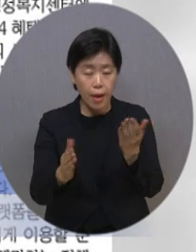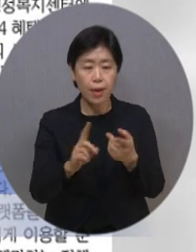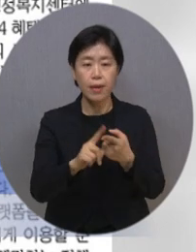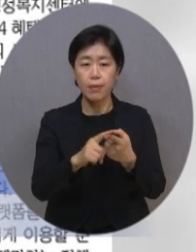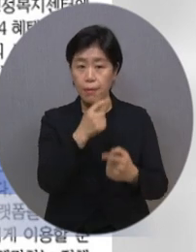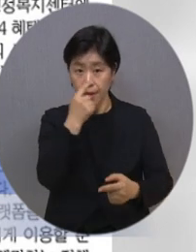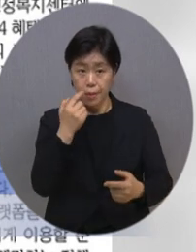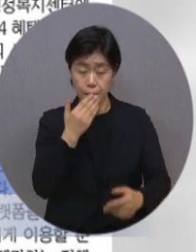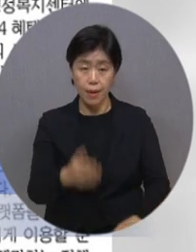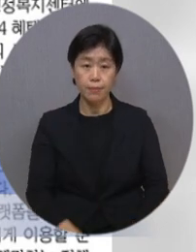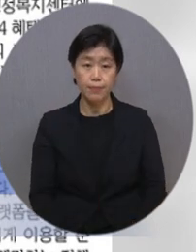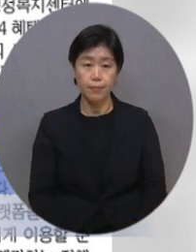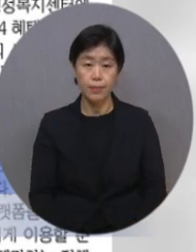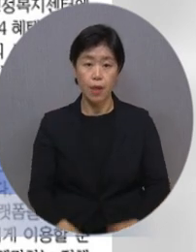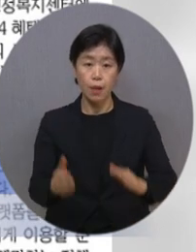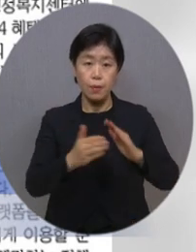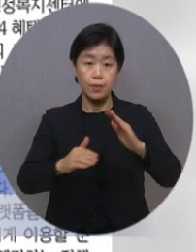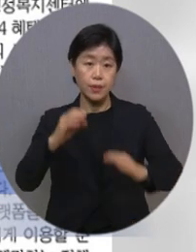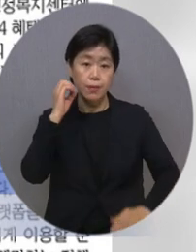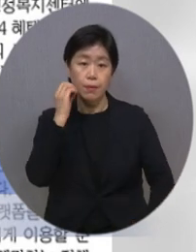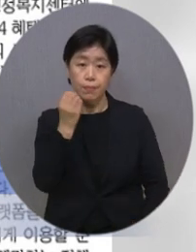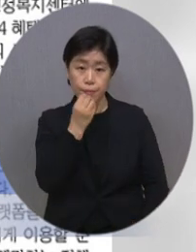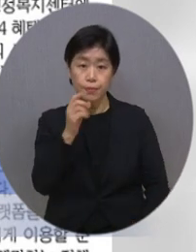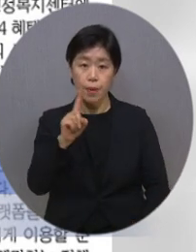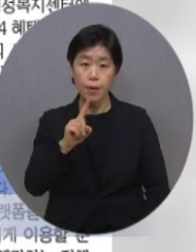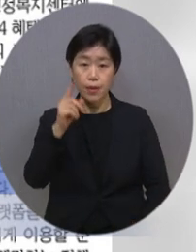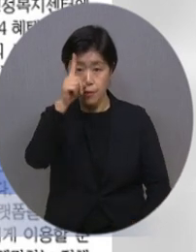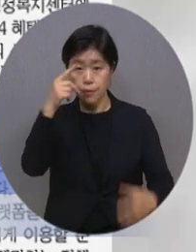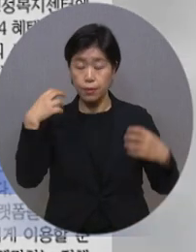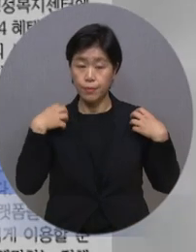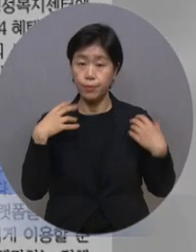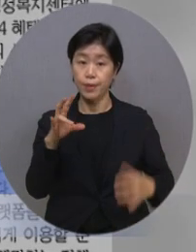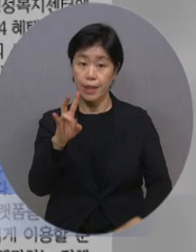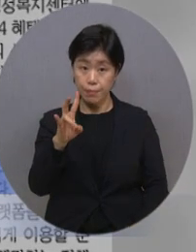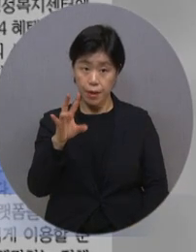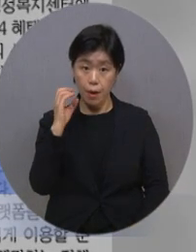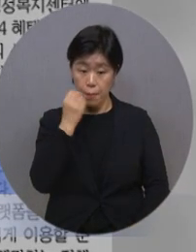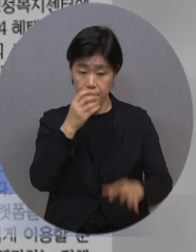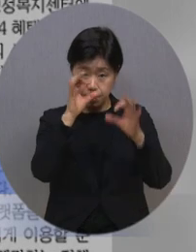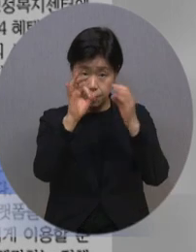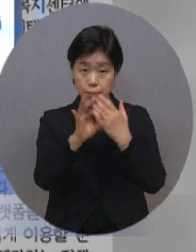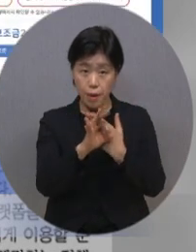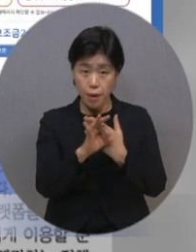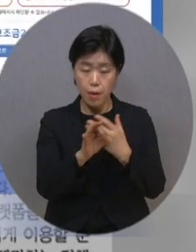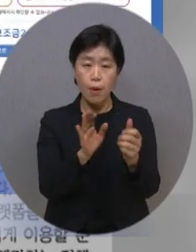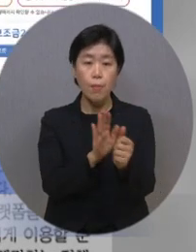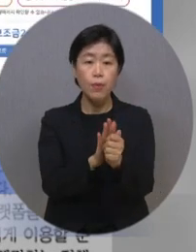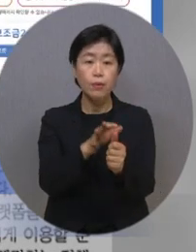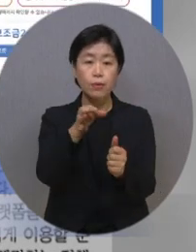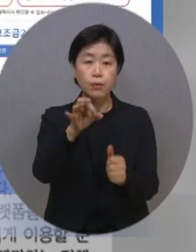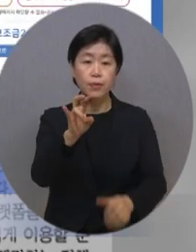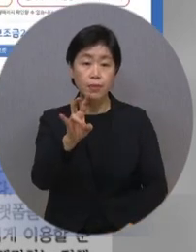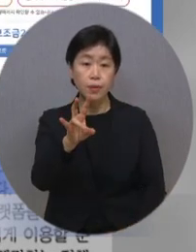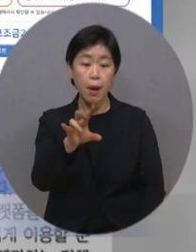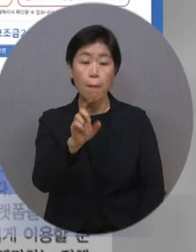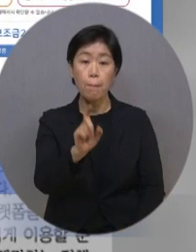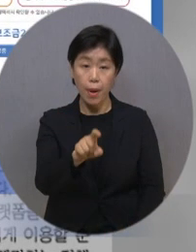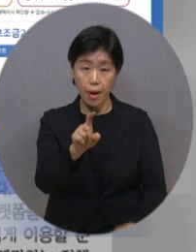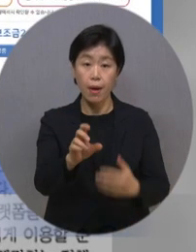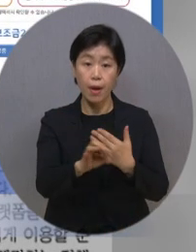공식 전자정보 누리집인 정부24 홈페이지 상에서이 보조금 24 창을 클릭하면